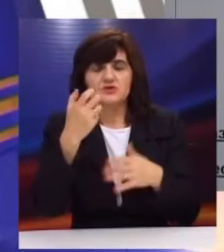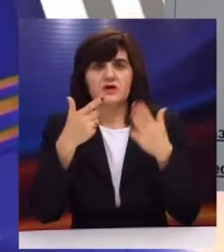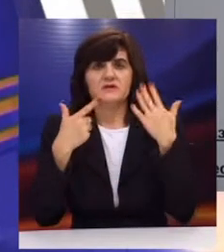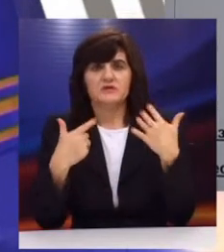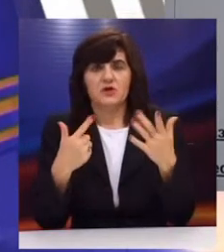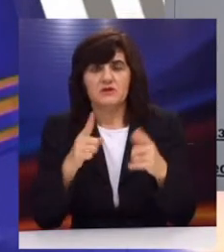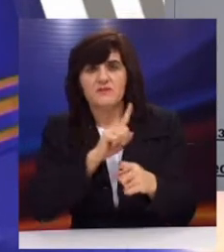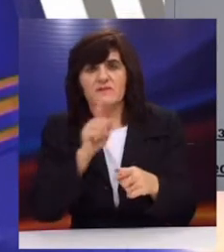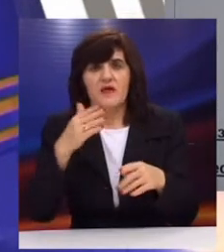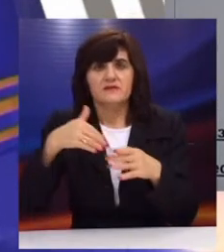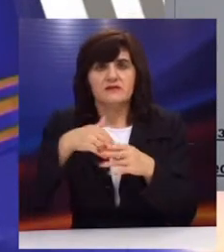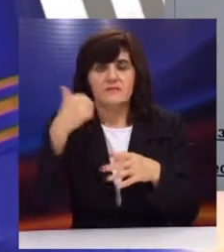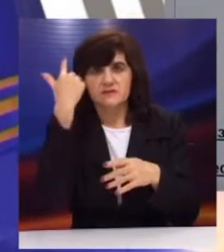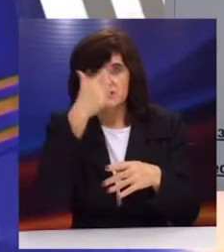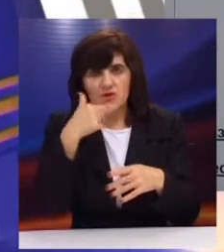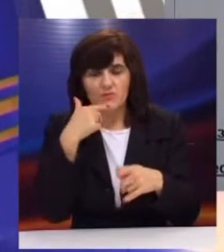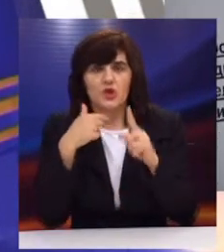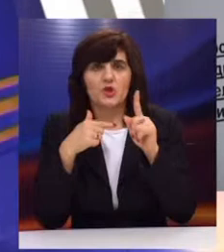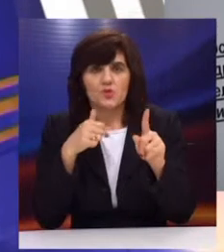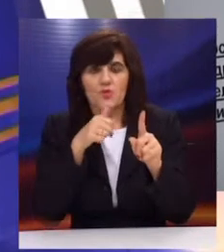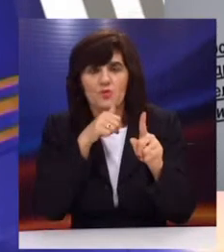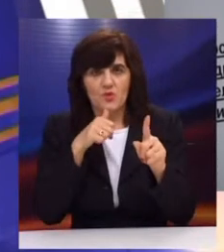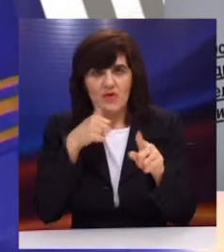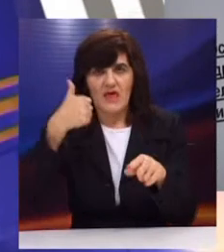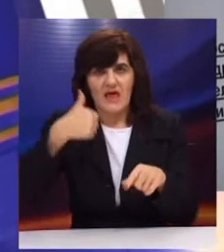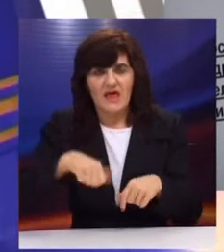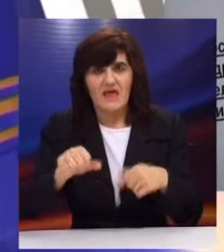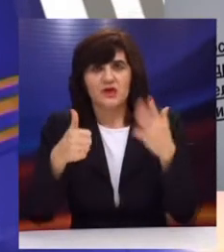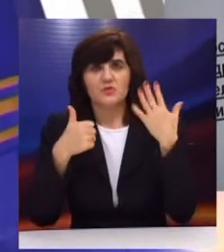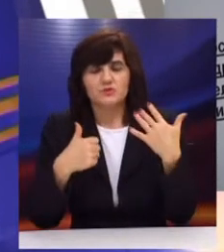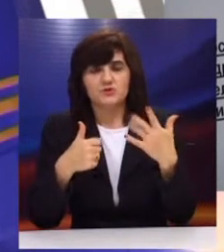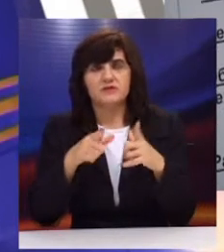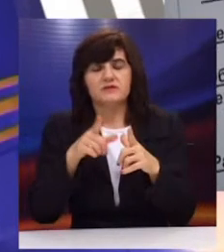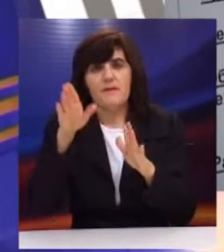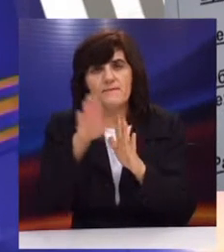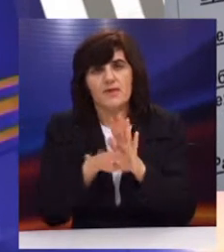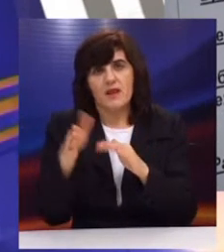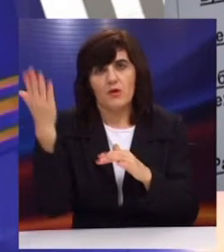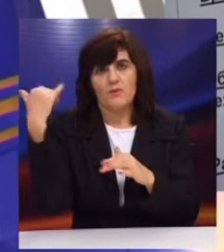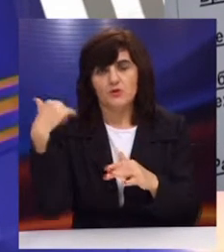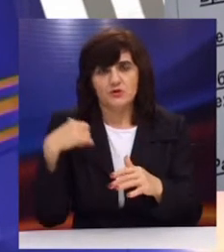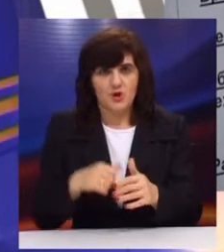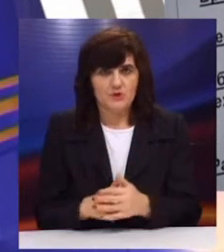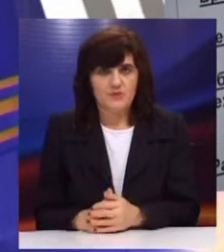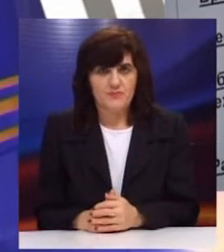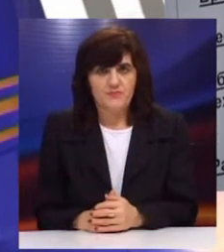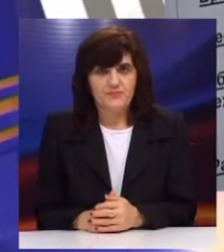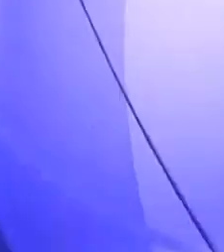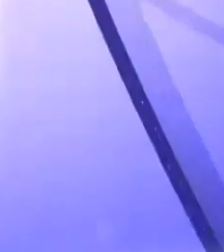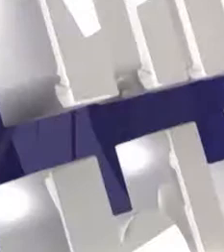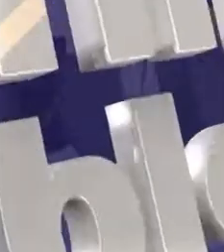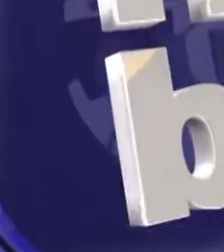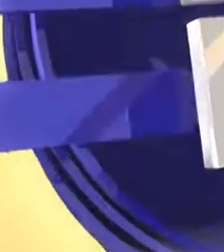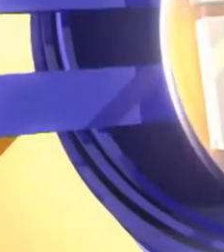10.474 nezaposlena lica, što je za 1.265 lica manje u odnosu na isti period prošle godine.